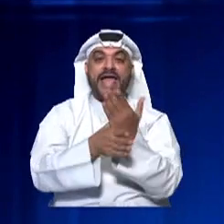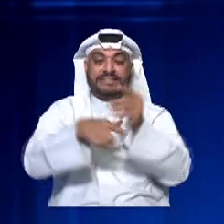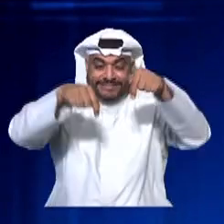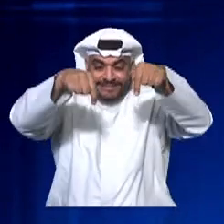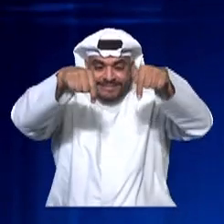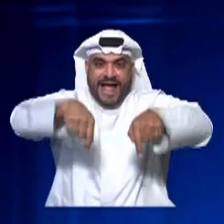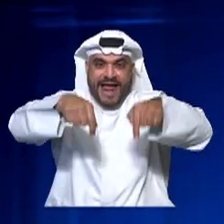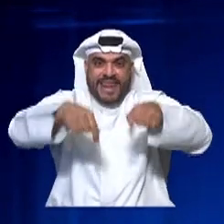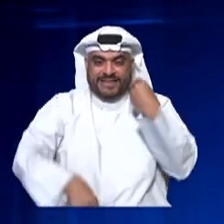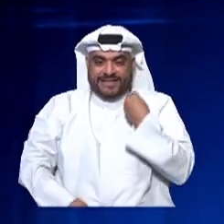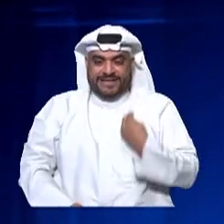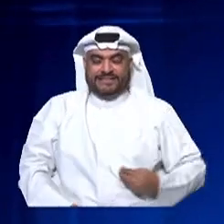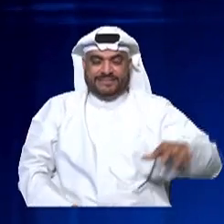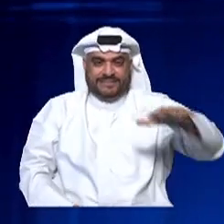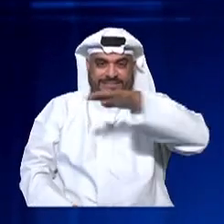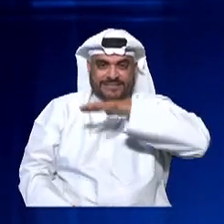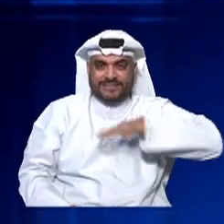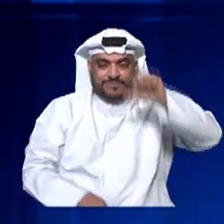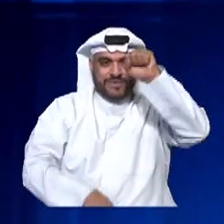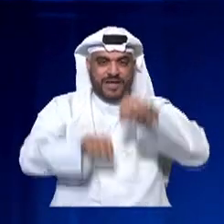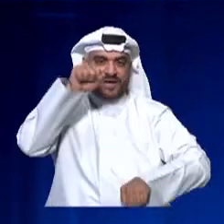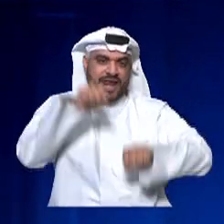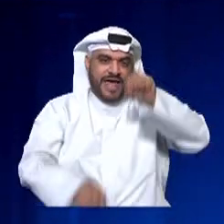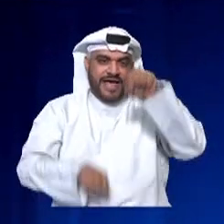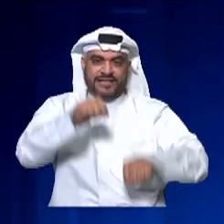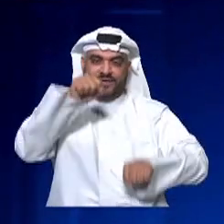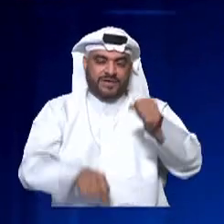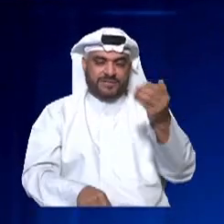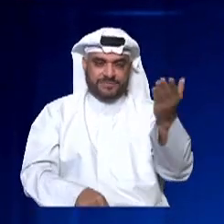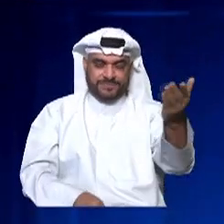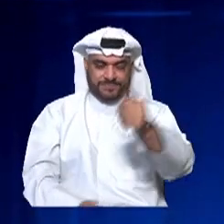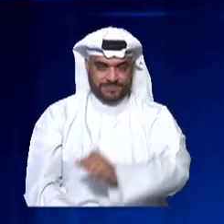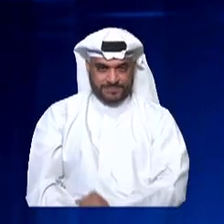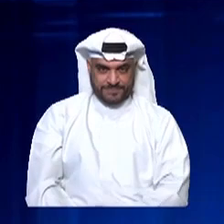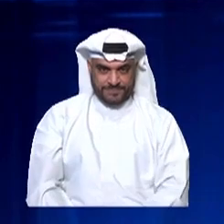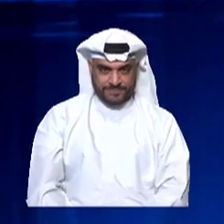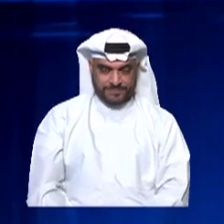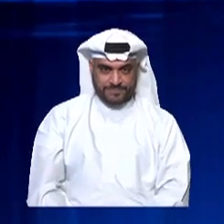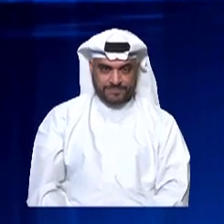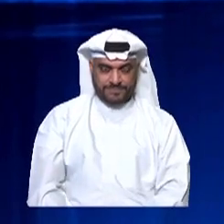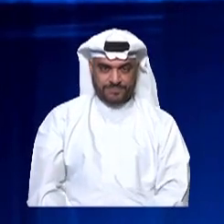باتريس تالون رئيس جمهورية بنين الصديقة بمناسبة العيد الوطني لبلاده.